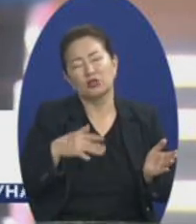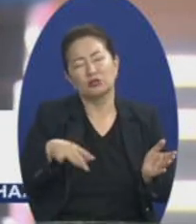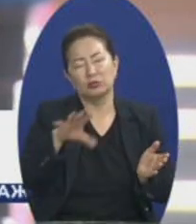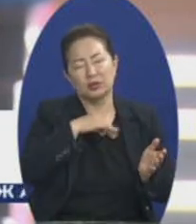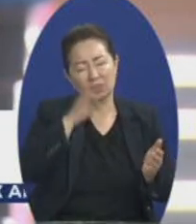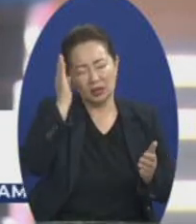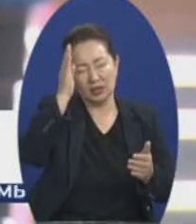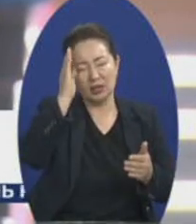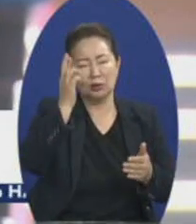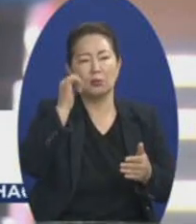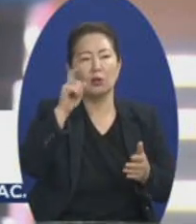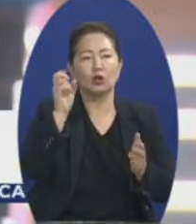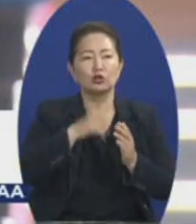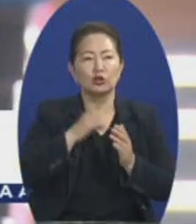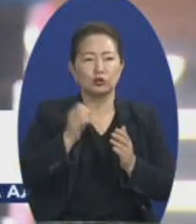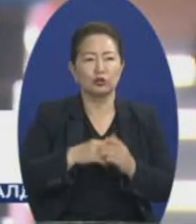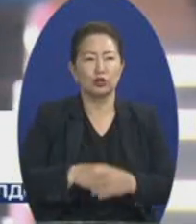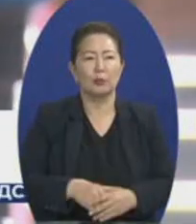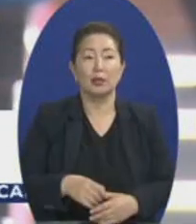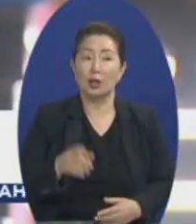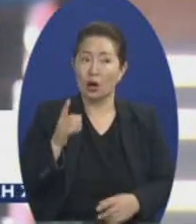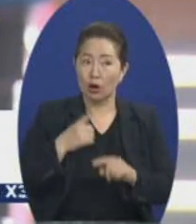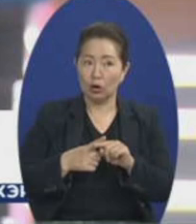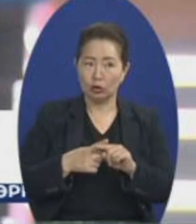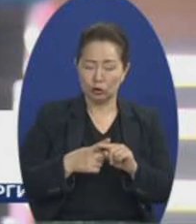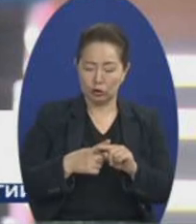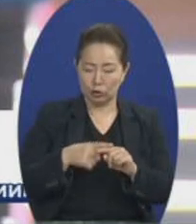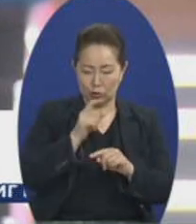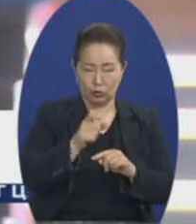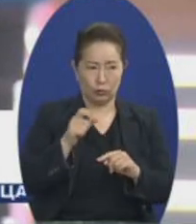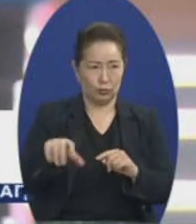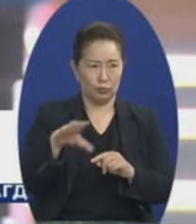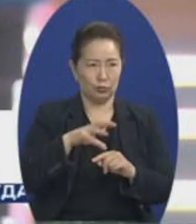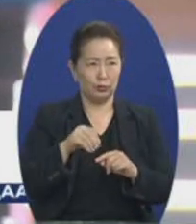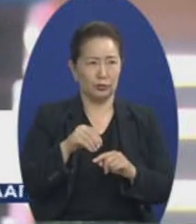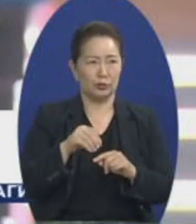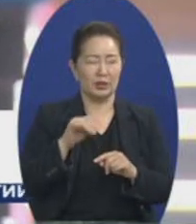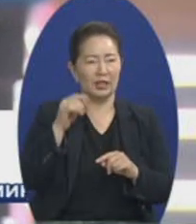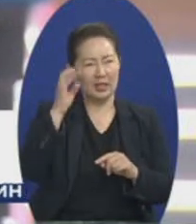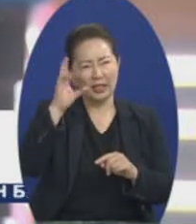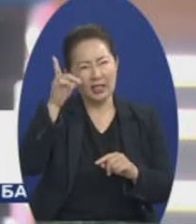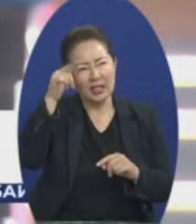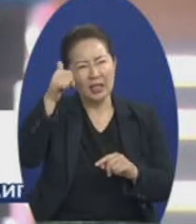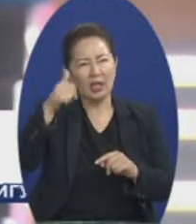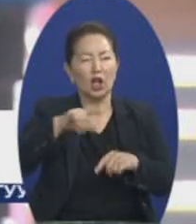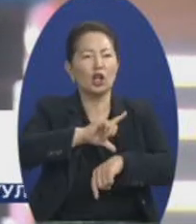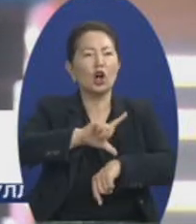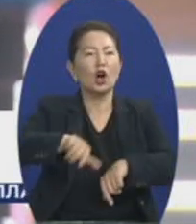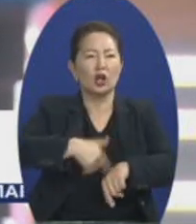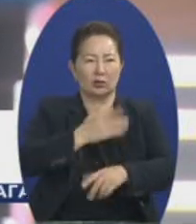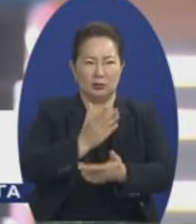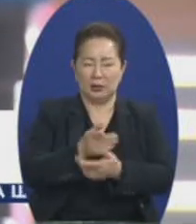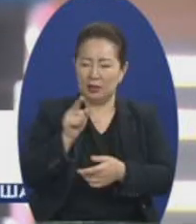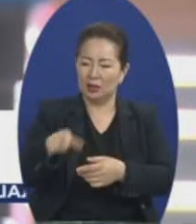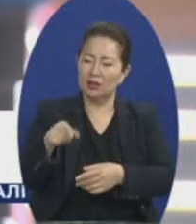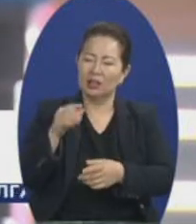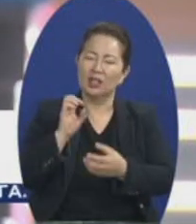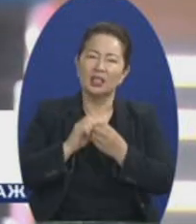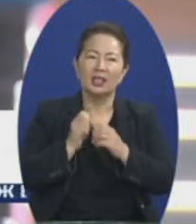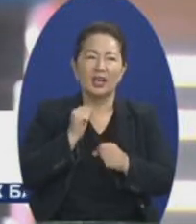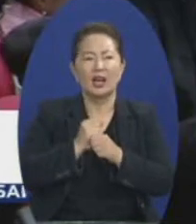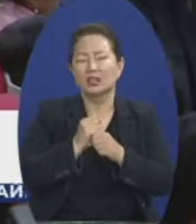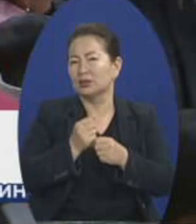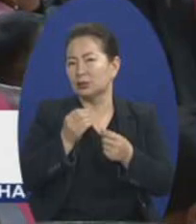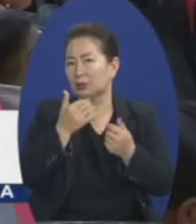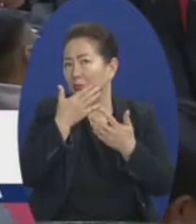одоо ирээдүй байх хэрэгтэй юм. Хөдөөгийн хүн амын ийгээр лайхтар хоцорч байна. Энэ талгаар хийж байгаа юм үндсэндээ